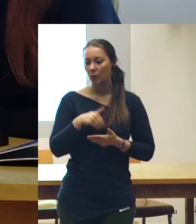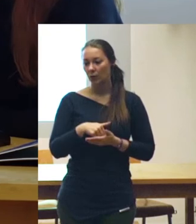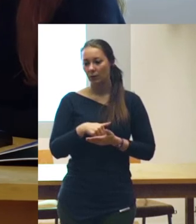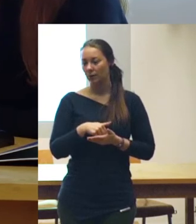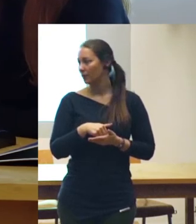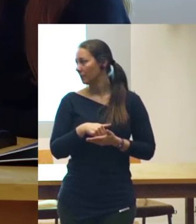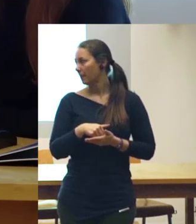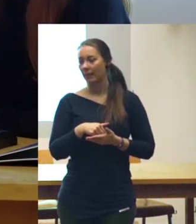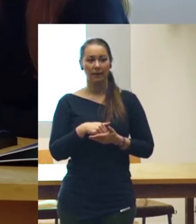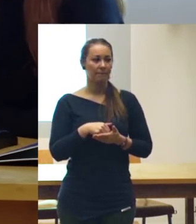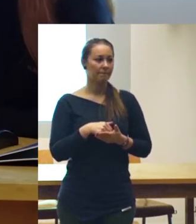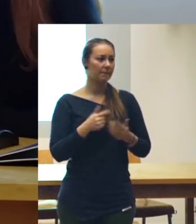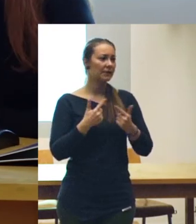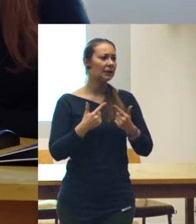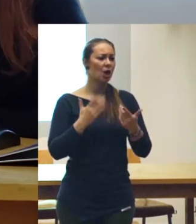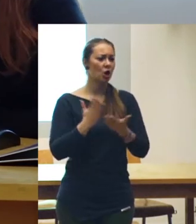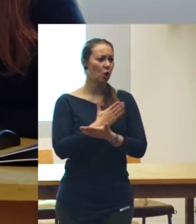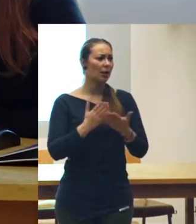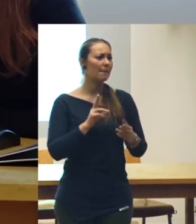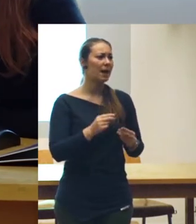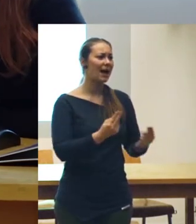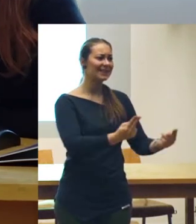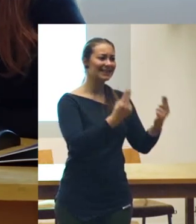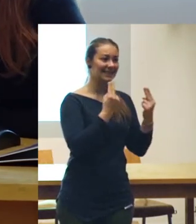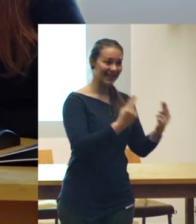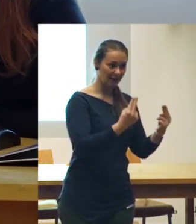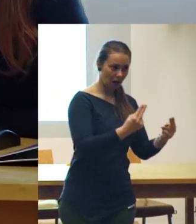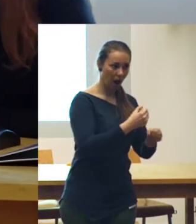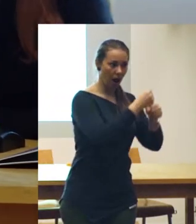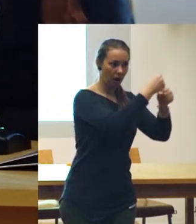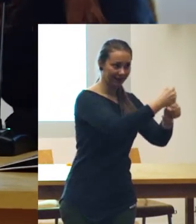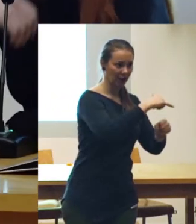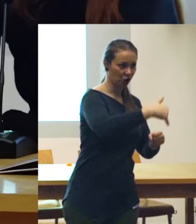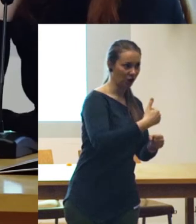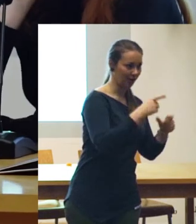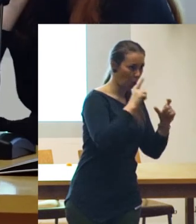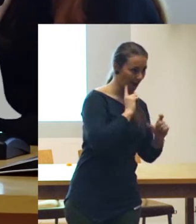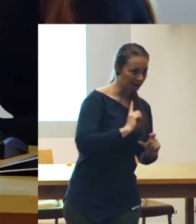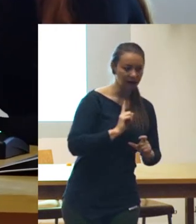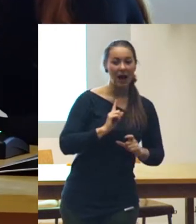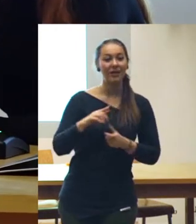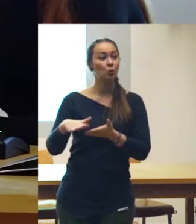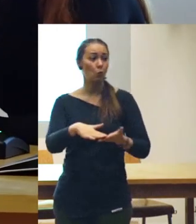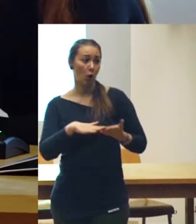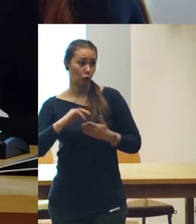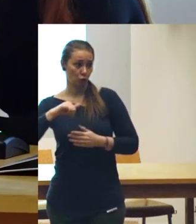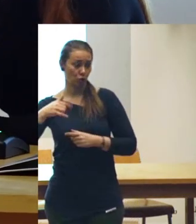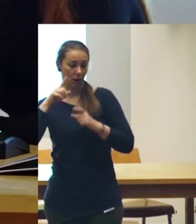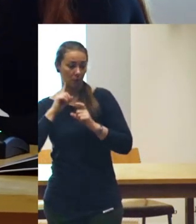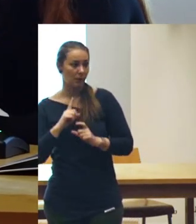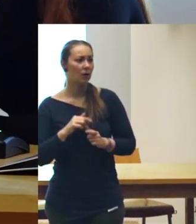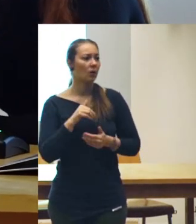chtěla naznačit rozdíl mezi cenou Jindřicha Chalupeckého a společností Jindřicha Chalupeckého. My se snažíme od